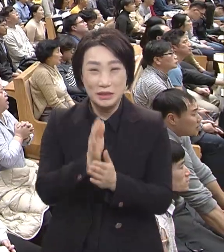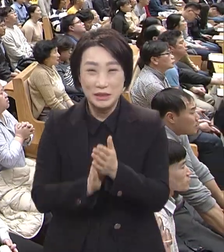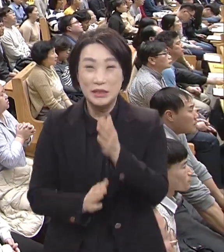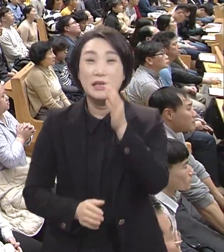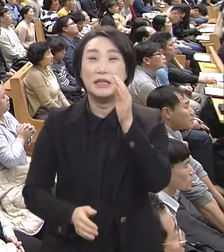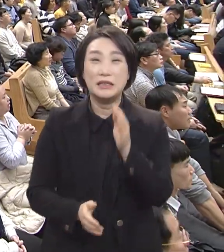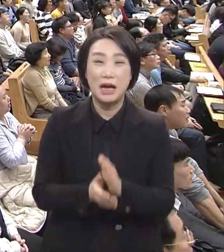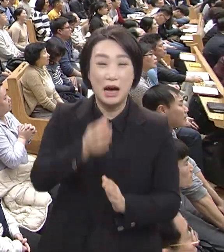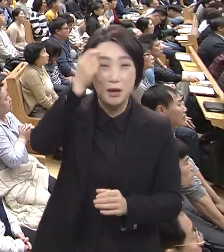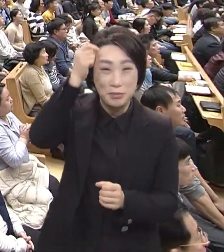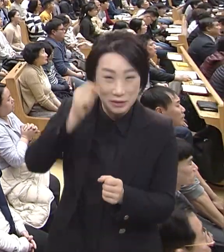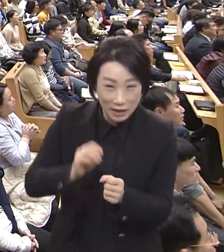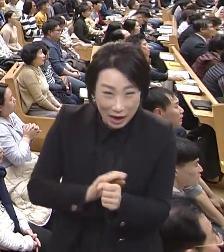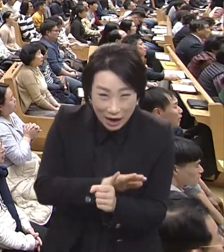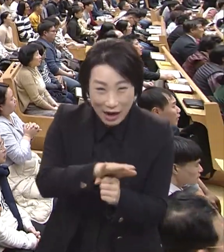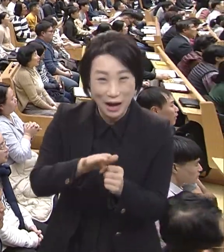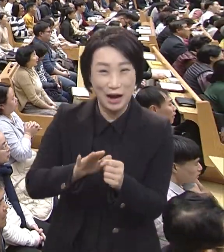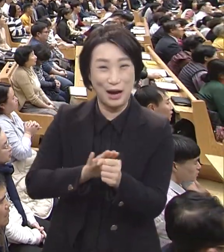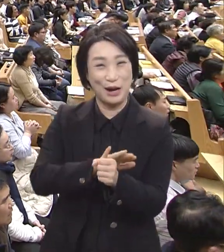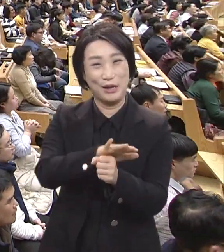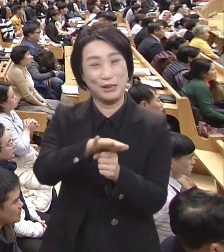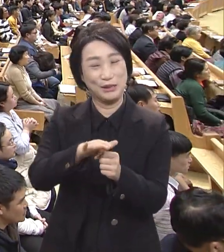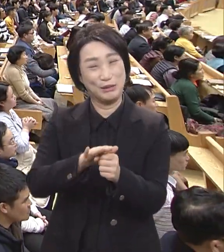한량없이 자비